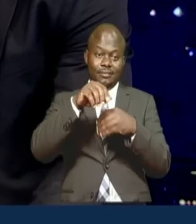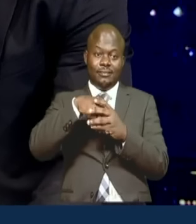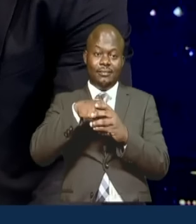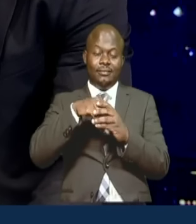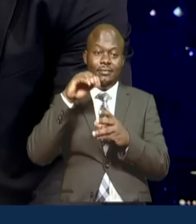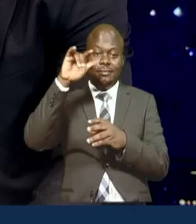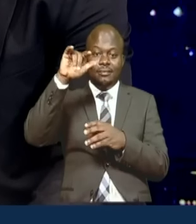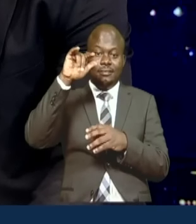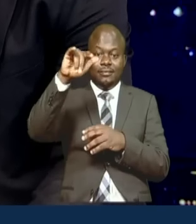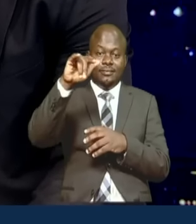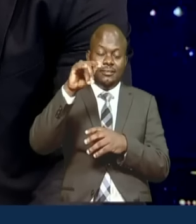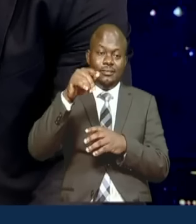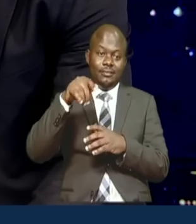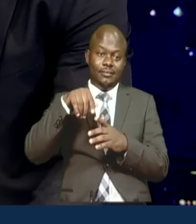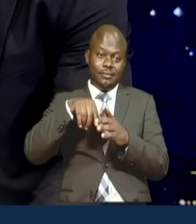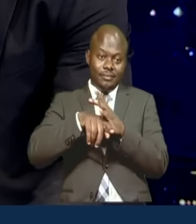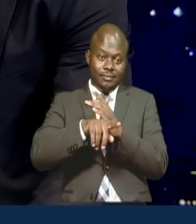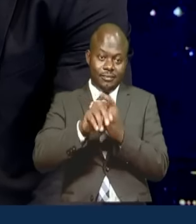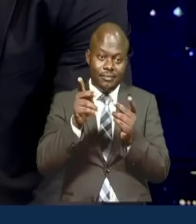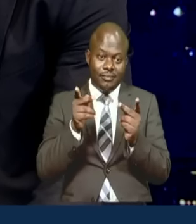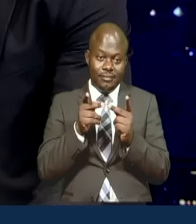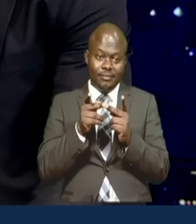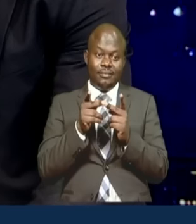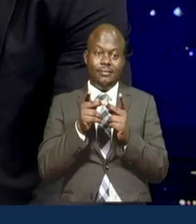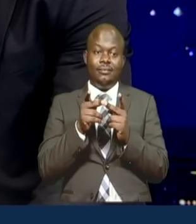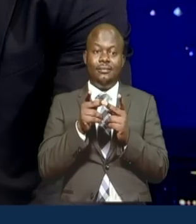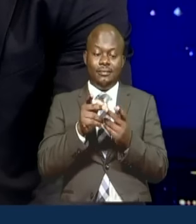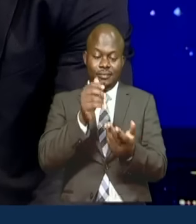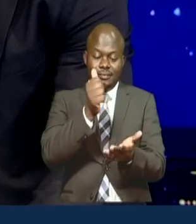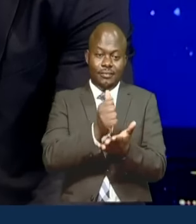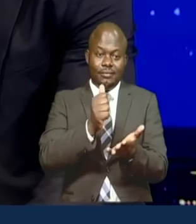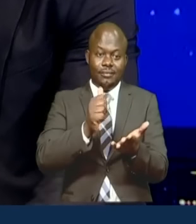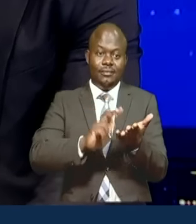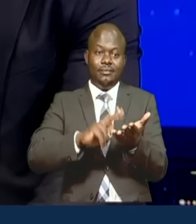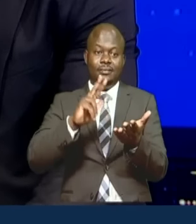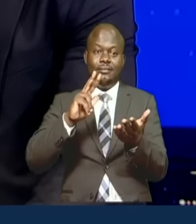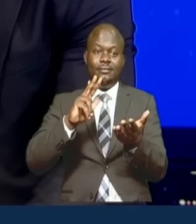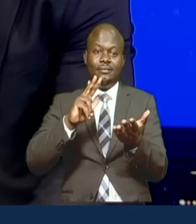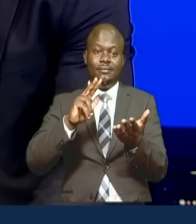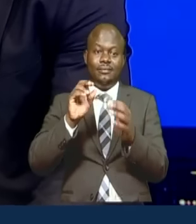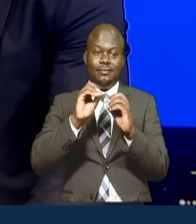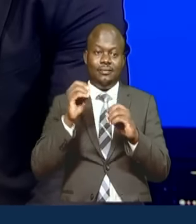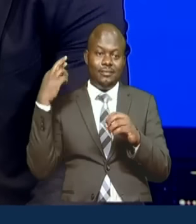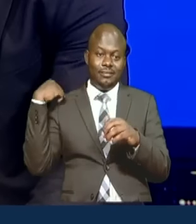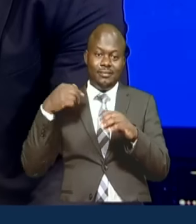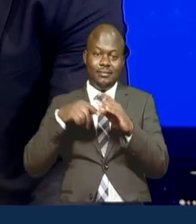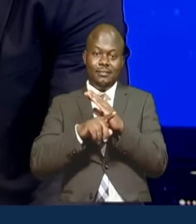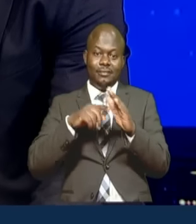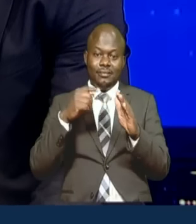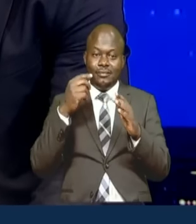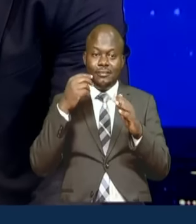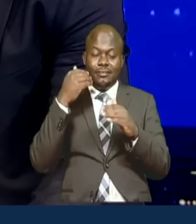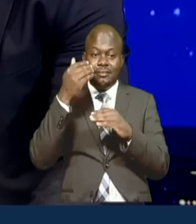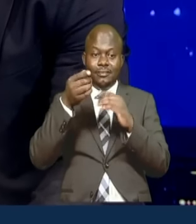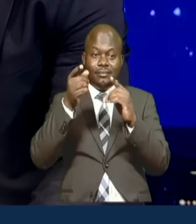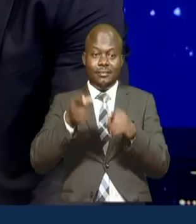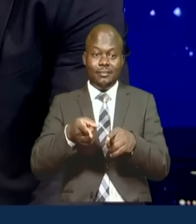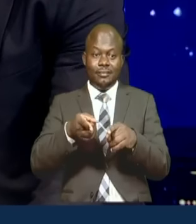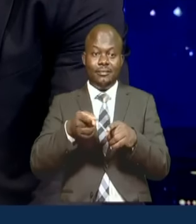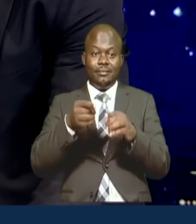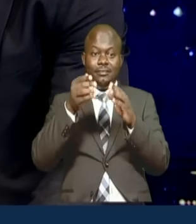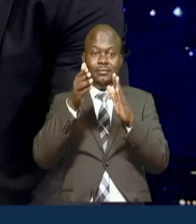ndege, ninjiye aho kwa kundi ugiye ngo bagutereho viza, winjiye mu biro bishinzwe abinjira n'abasohoka, hasanga umuntu